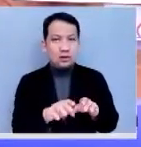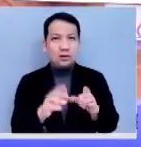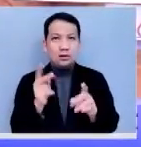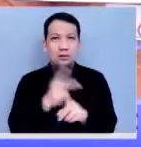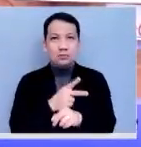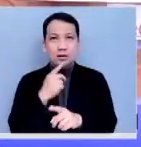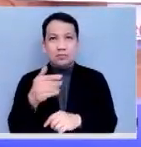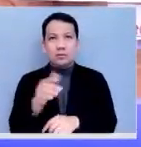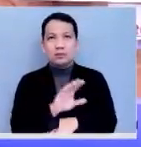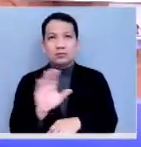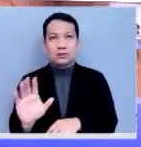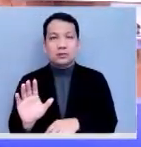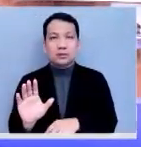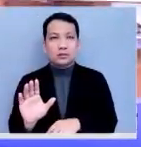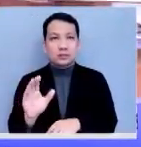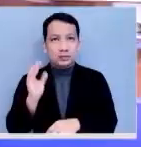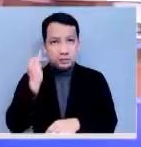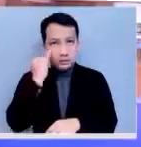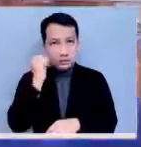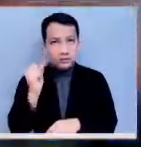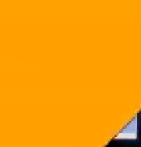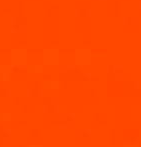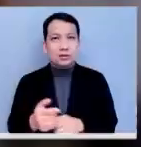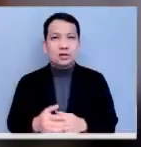Nasa frontline ng balitang yan si Ian Suyo.